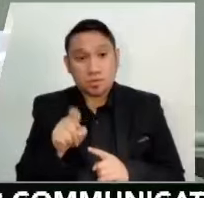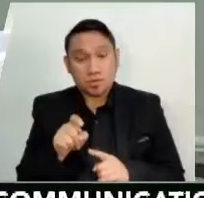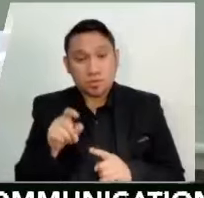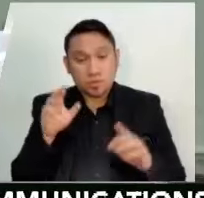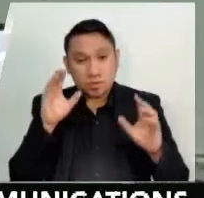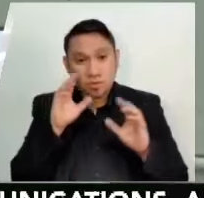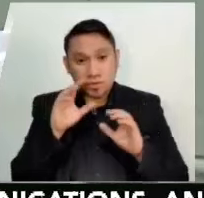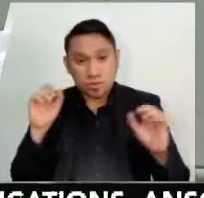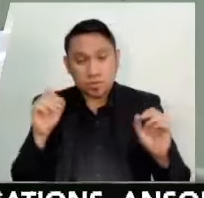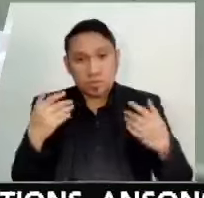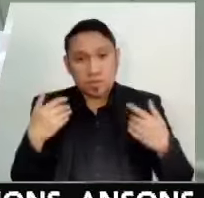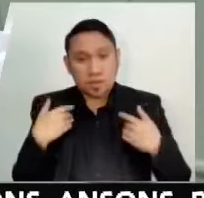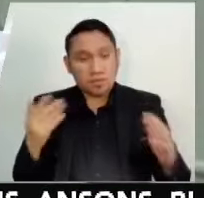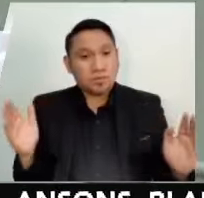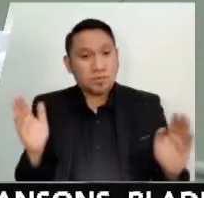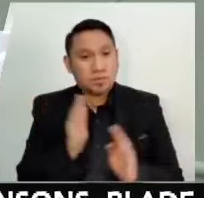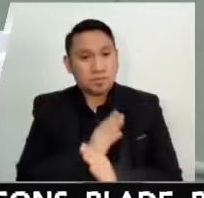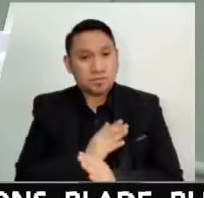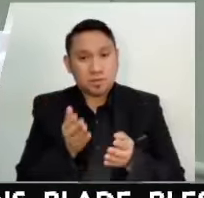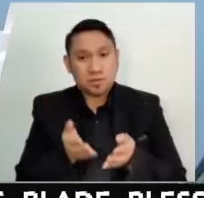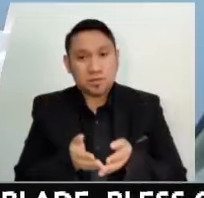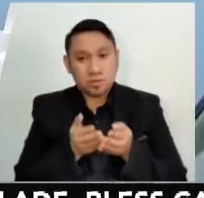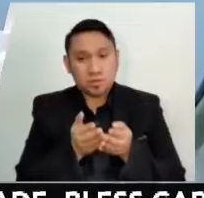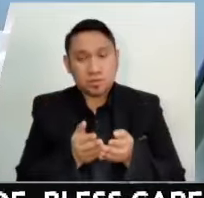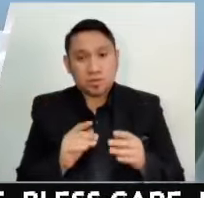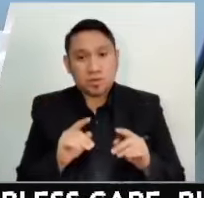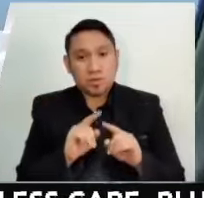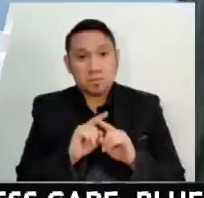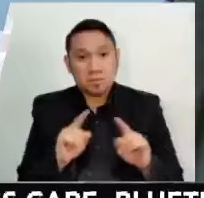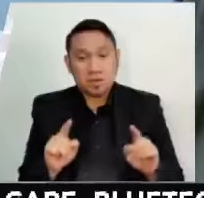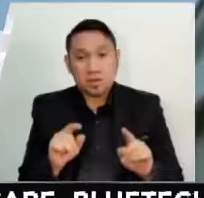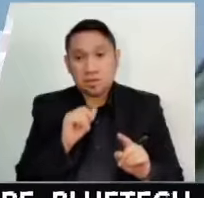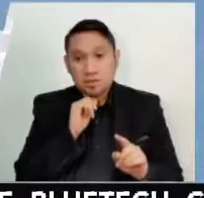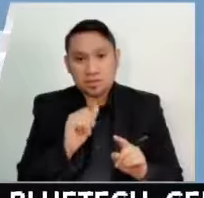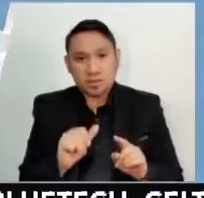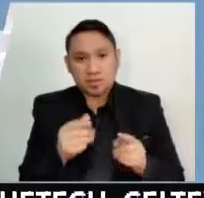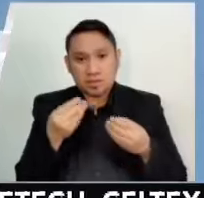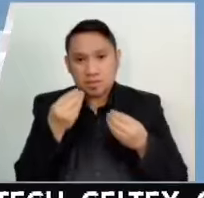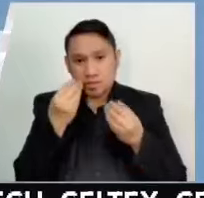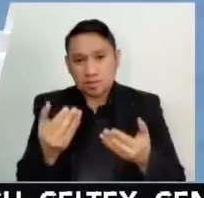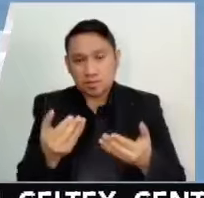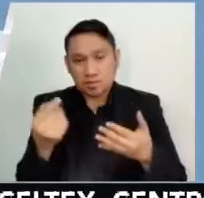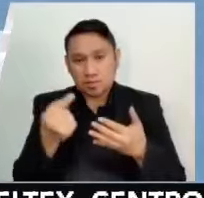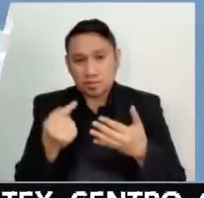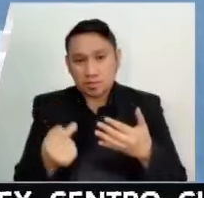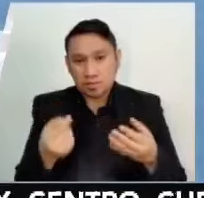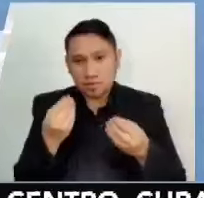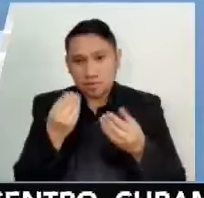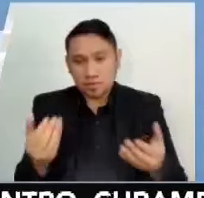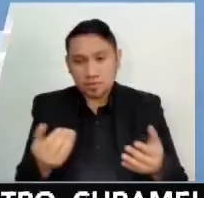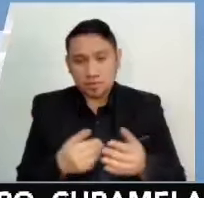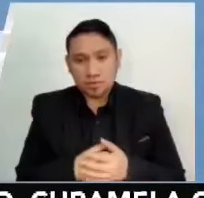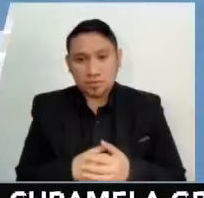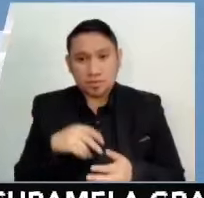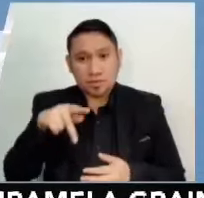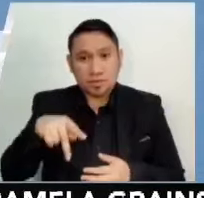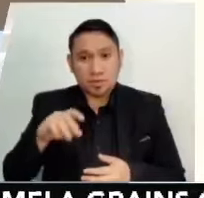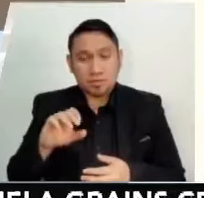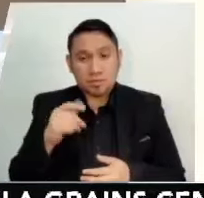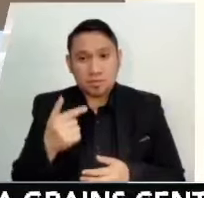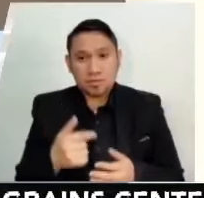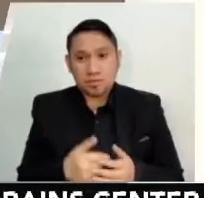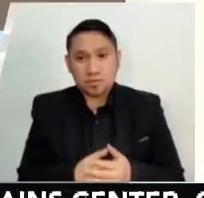na barko sa Escoda Shoal pero hindi pa niya ito idinitalye. Muli iginit ng NMC at ng Philippine Coast Guard, hindi withdrawal